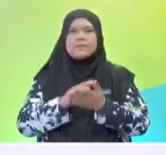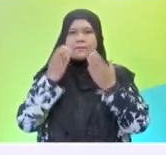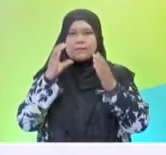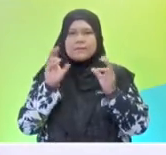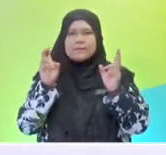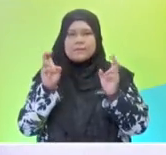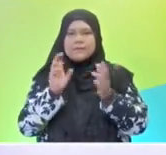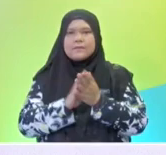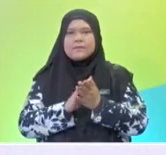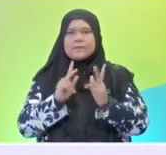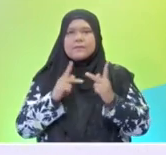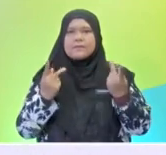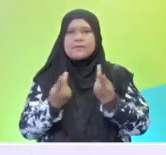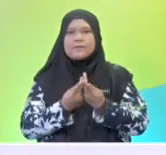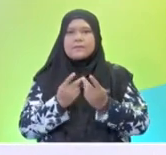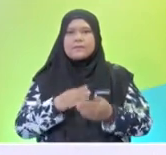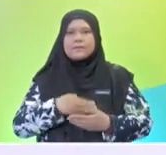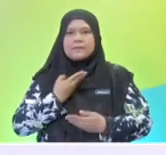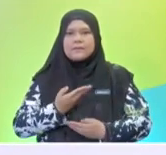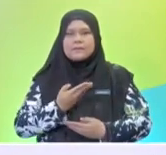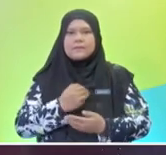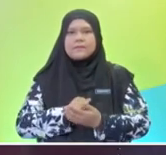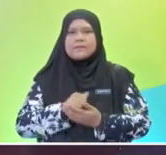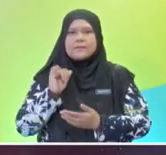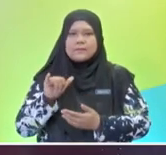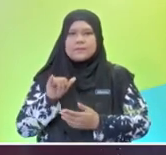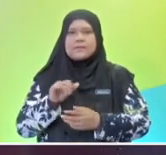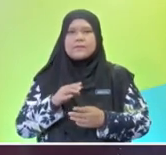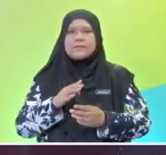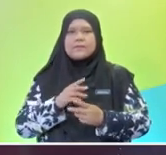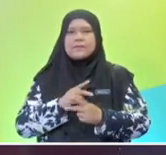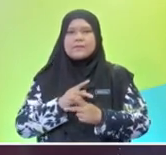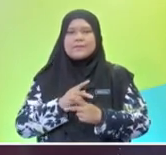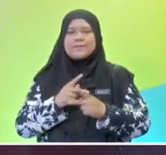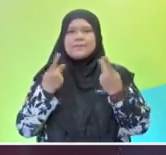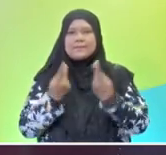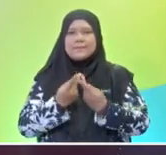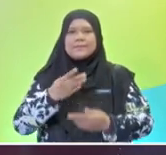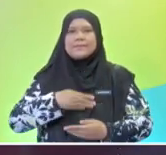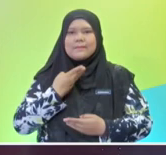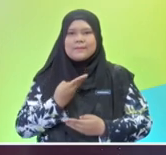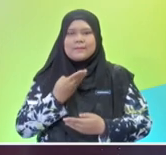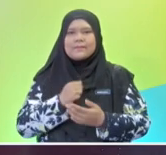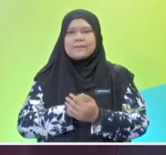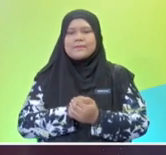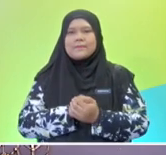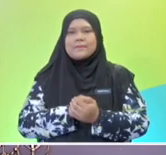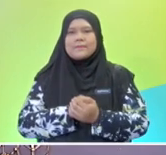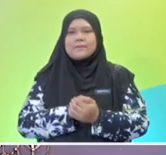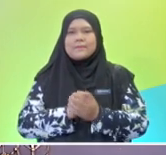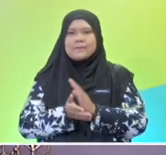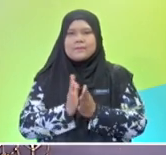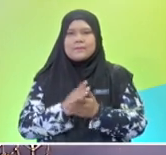topik mengenai keluarga bahagia. Ya, keluarga bahagia. Baik. Ha. Jadi, tadi kita dah